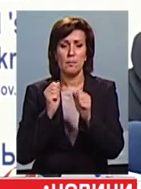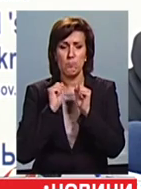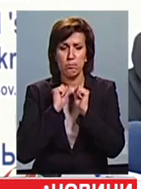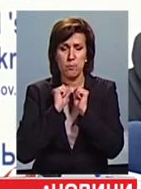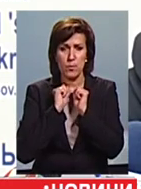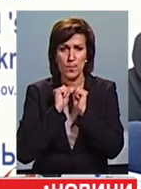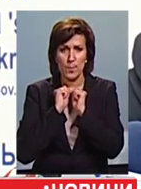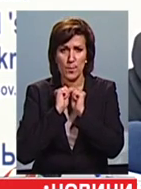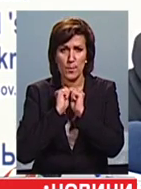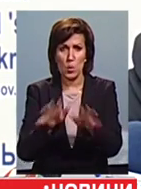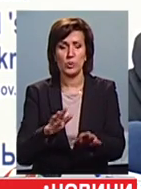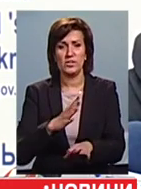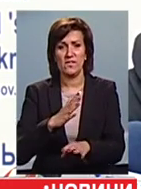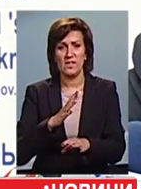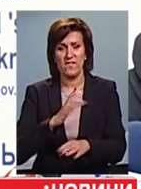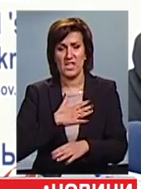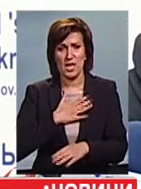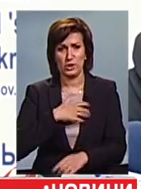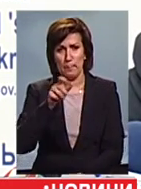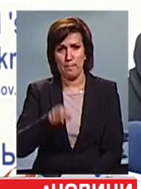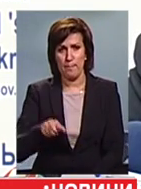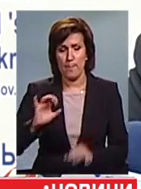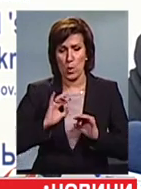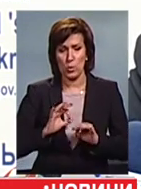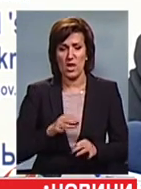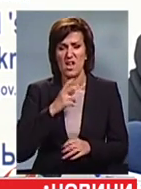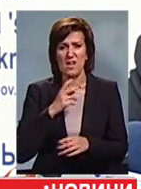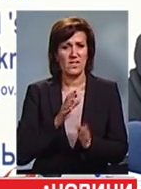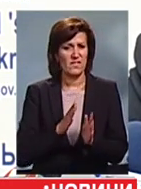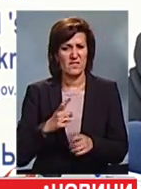брошені наших прокурорів. Тобто він вів себе брутально.